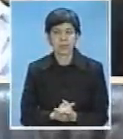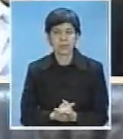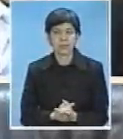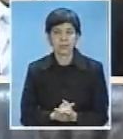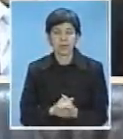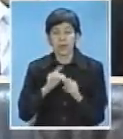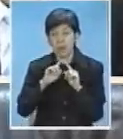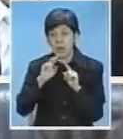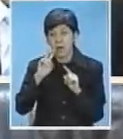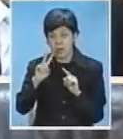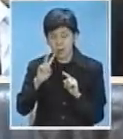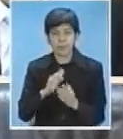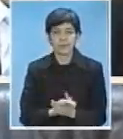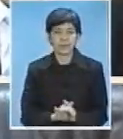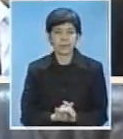ประเด็นที่สอง